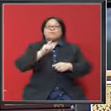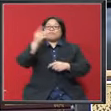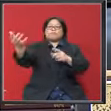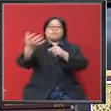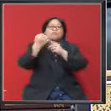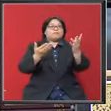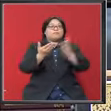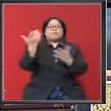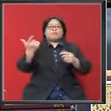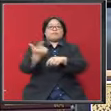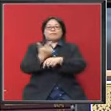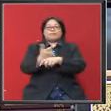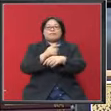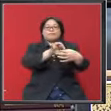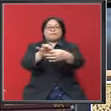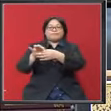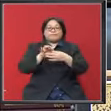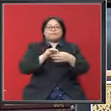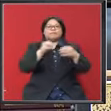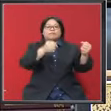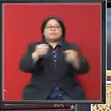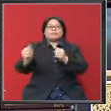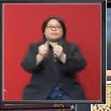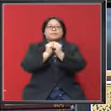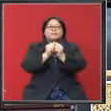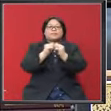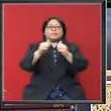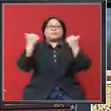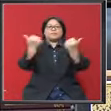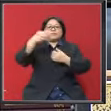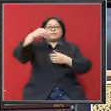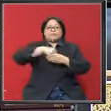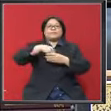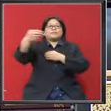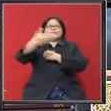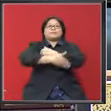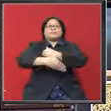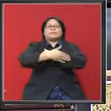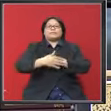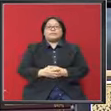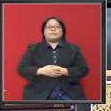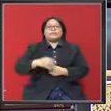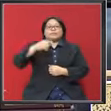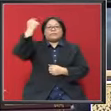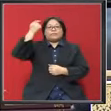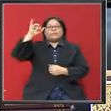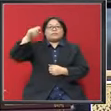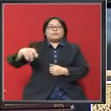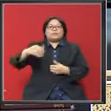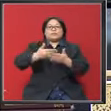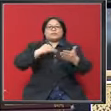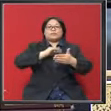direalisasikan melalui latihan dan kerjasama strategik Bersama janji dalam dan luar negara atau orang tua